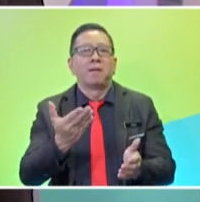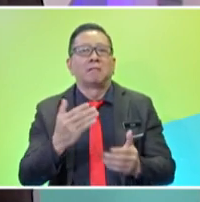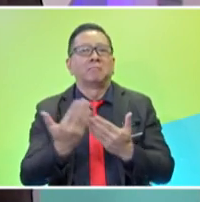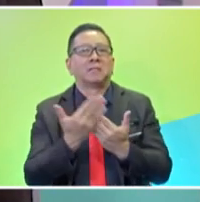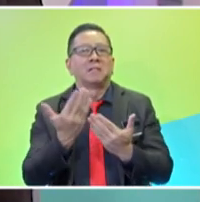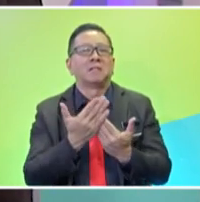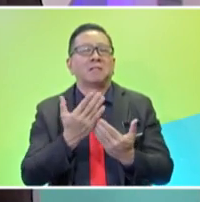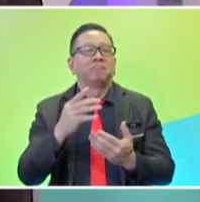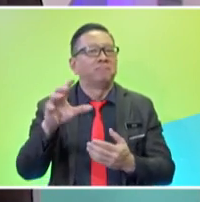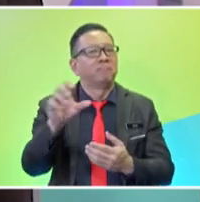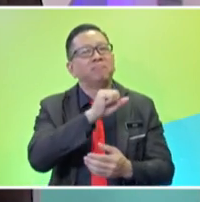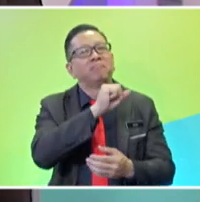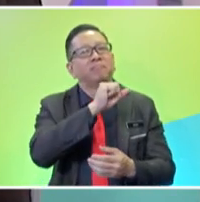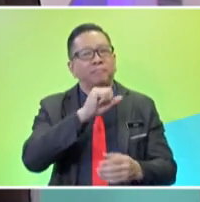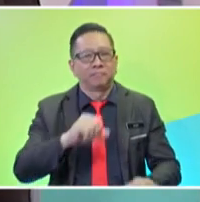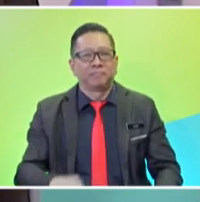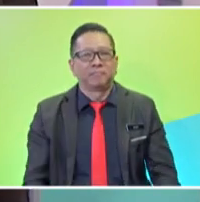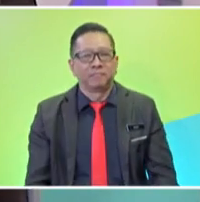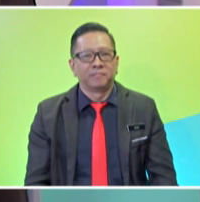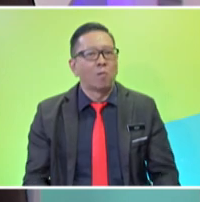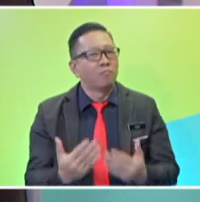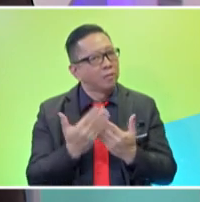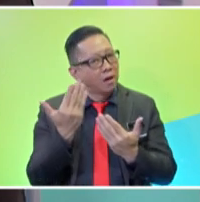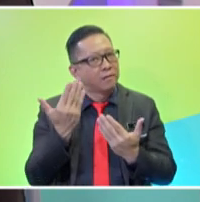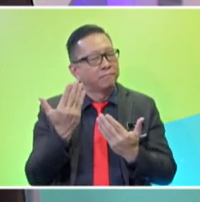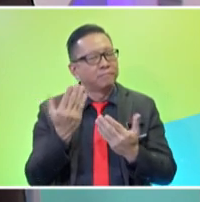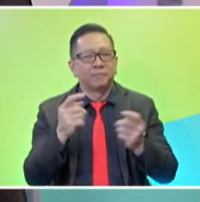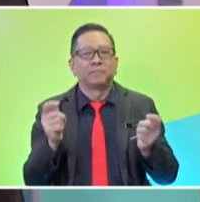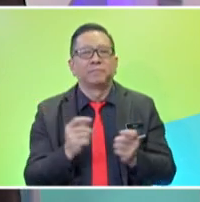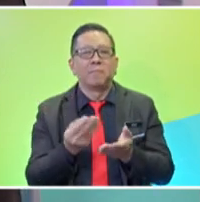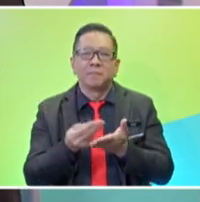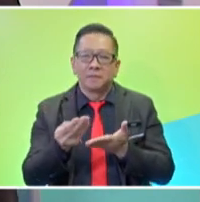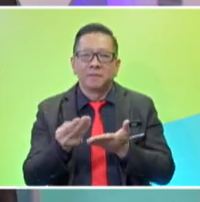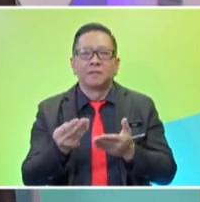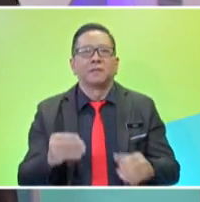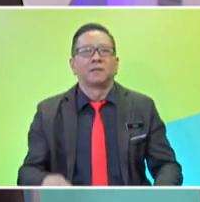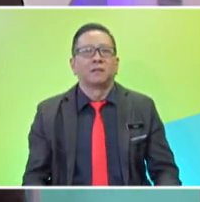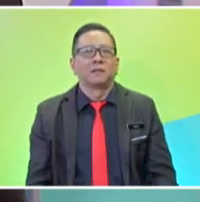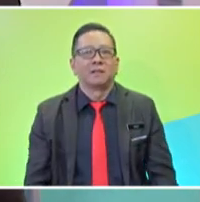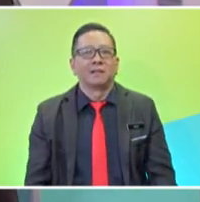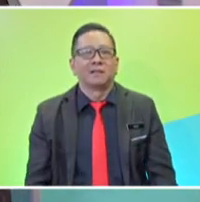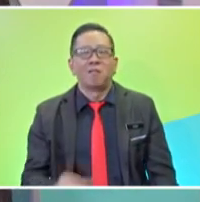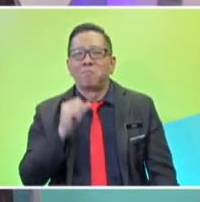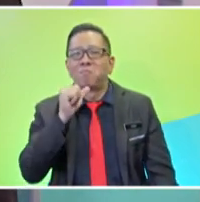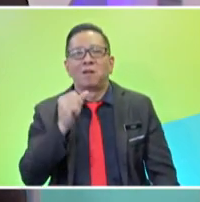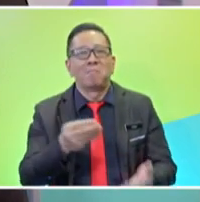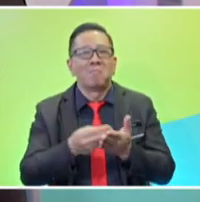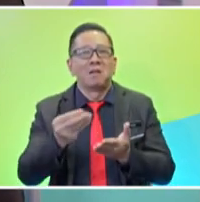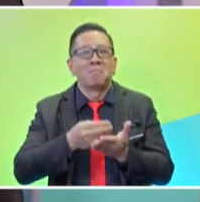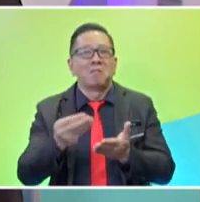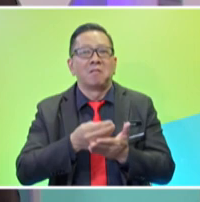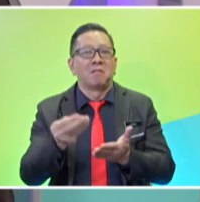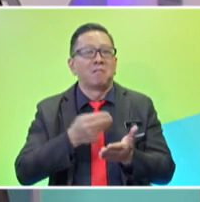secara senang ya mudah dari tempat itulah tak perlu nanti nak beli ke Amerika